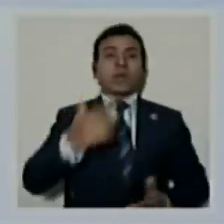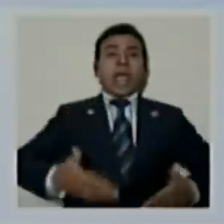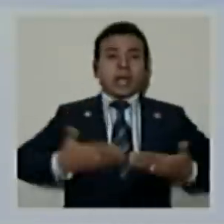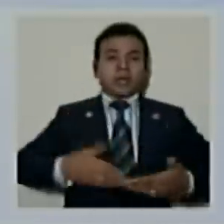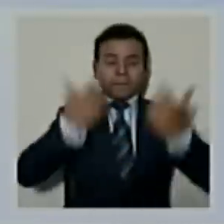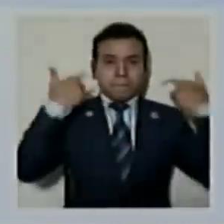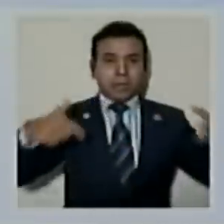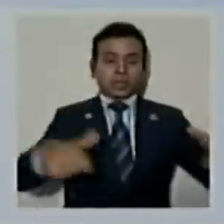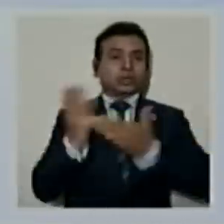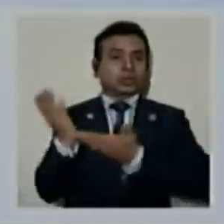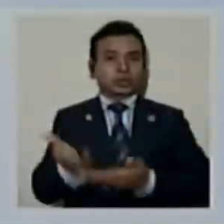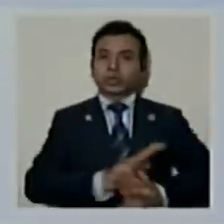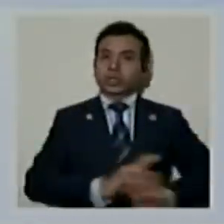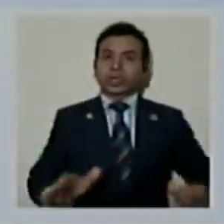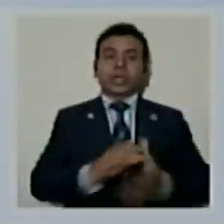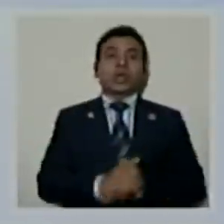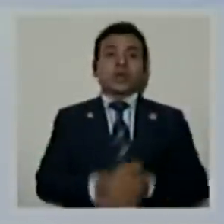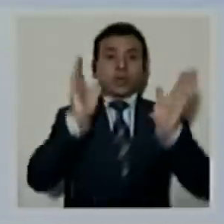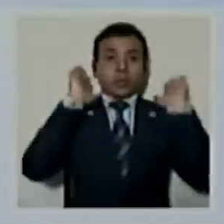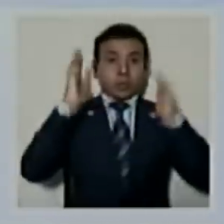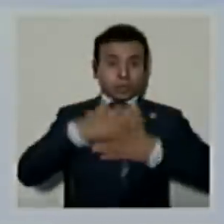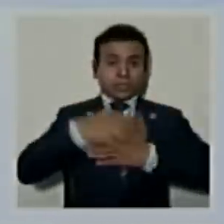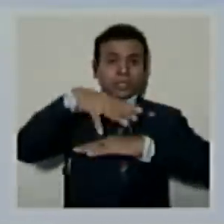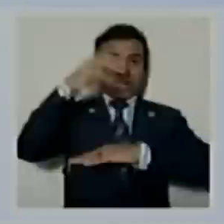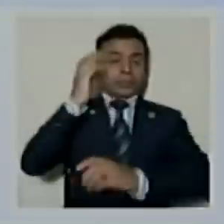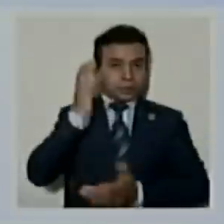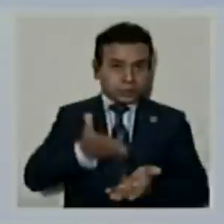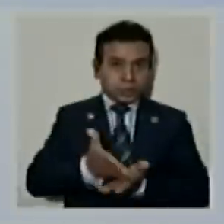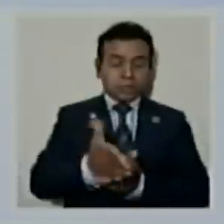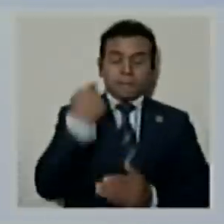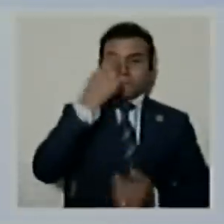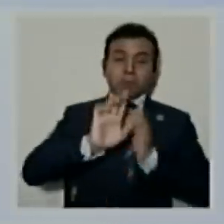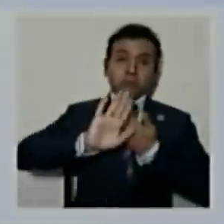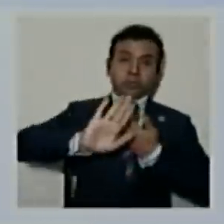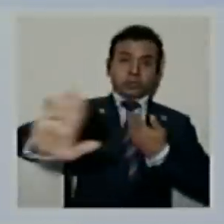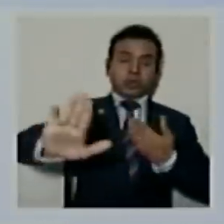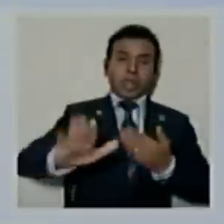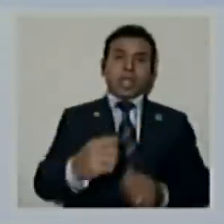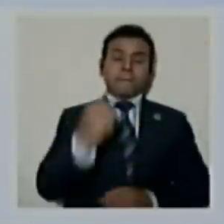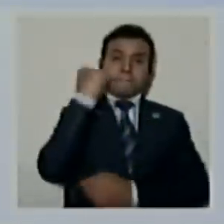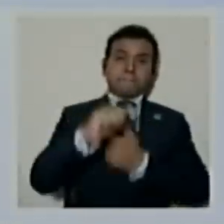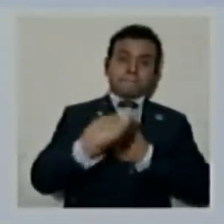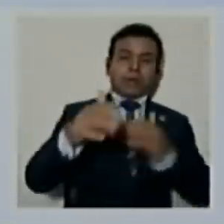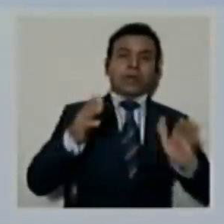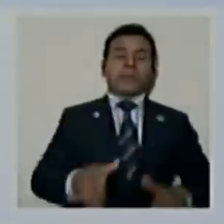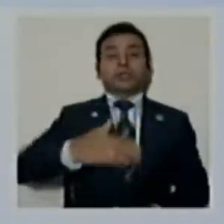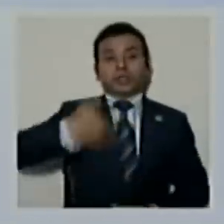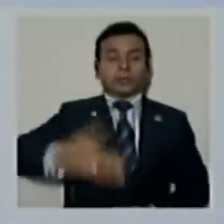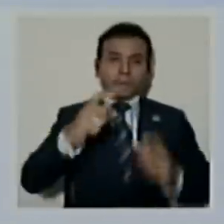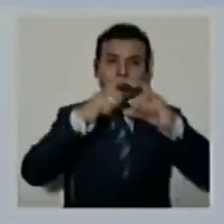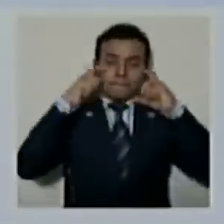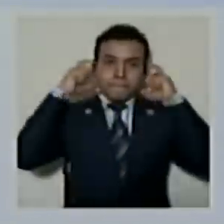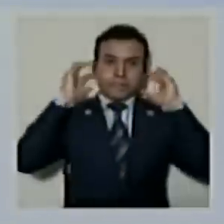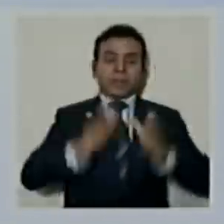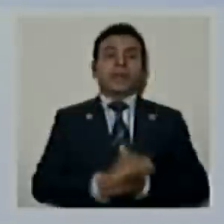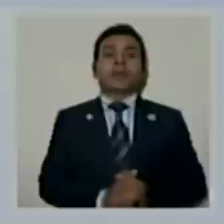ধরে হাত ধুবেন, সামাজিক দূরত্ব বজায় রেখে চলবেন এবং কোনো ধরনের সামাজিক অনুষ্ঠানে অংশগ্রহণ করবেন না। আপনি মসজিদে নামাজ পড়তে